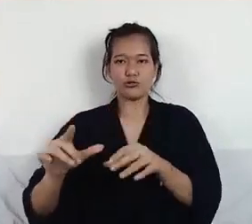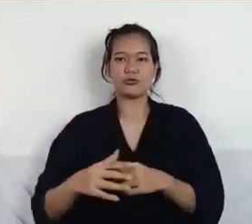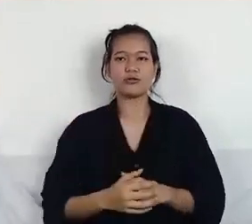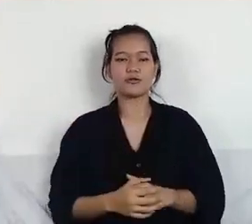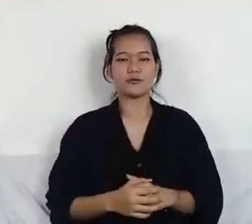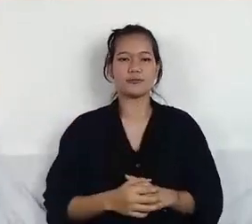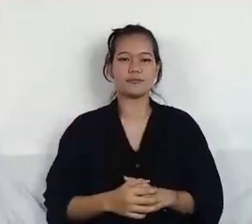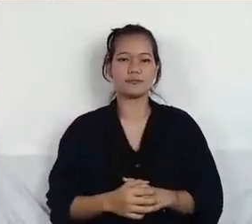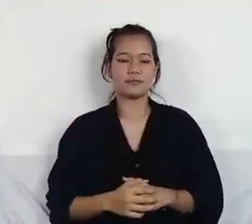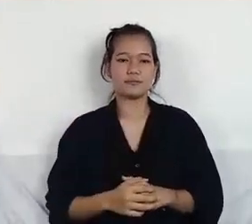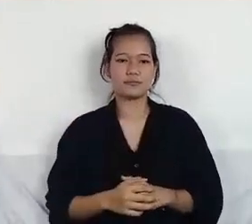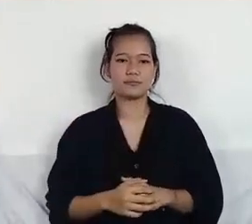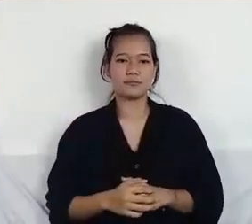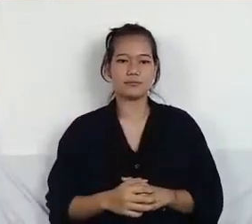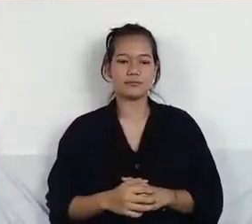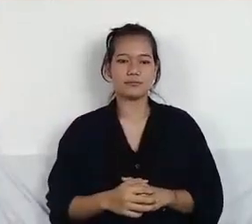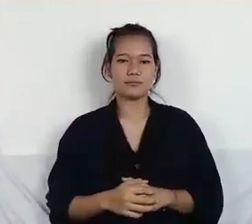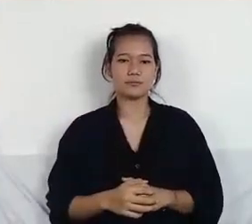akhir nominal.